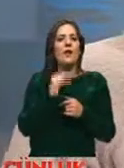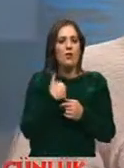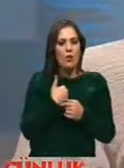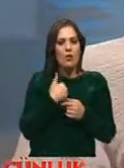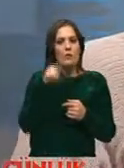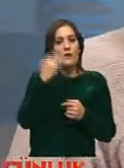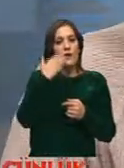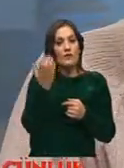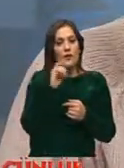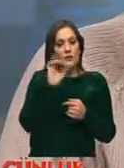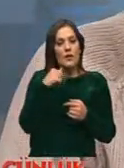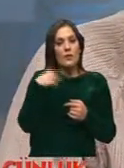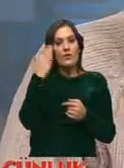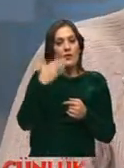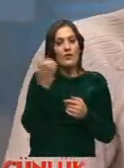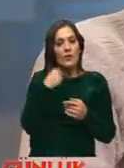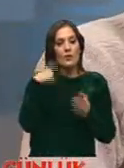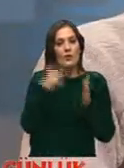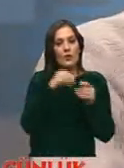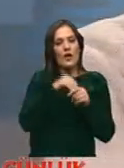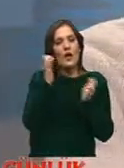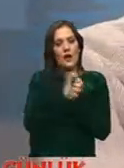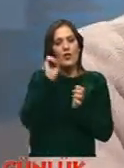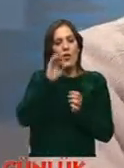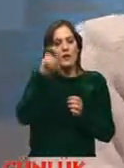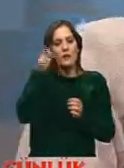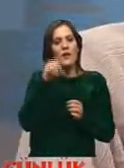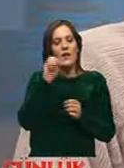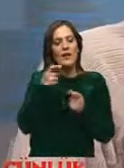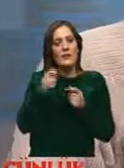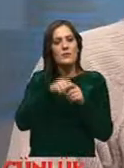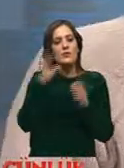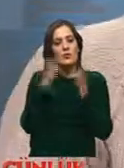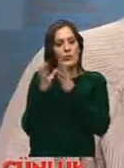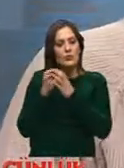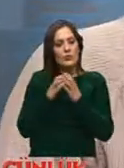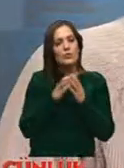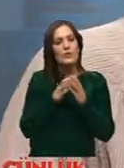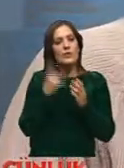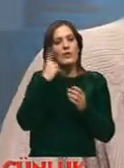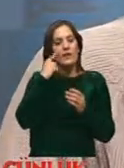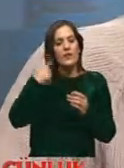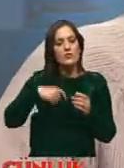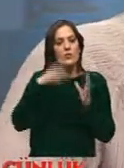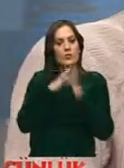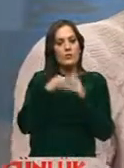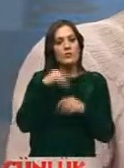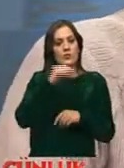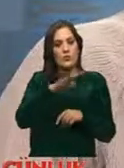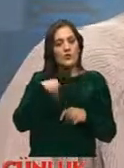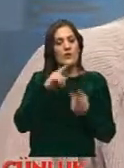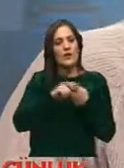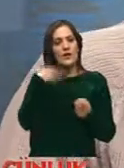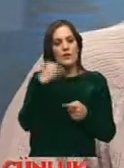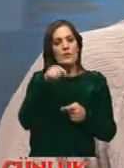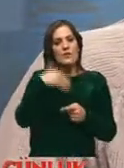Bundan keyif almalıyız ama o keyif alma noktasında ailenin, öğretmenlerin, eğitimcilerin, kurumların, devlet ve özel kurumların çocuklara ve de